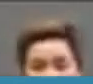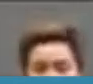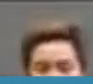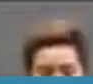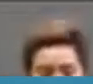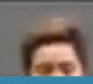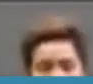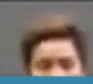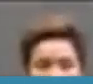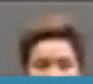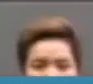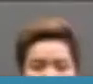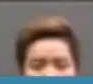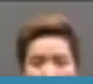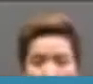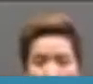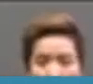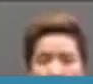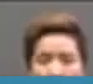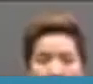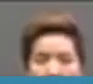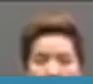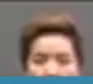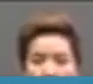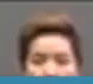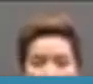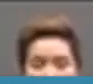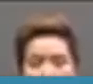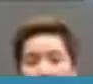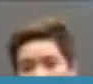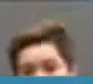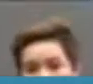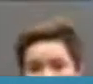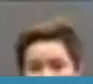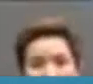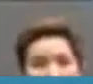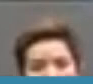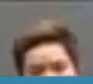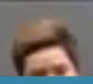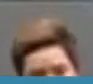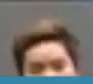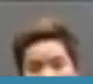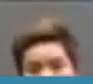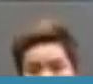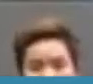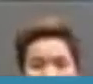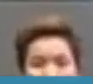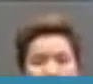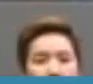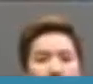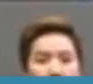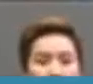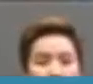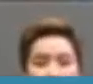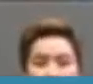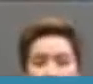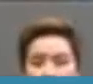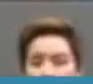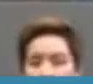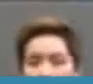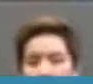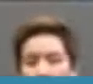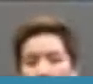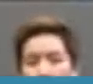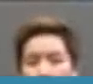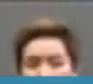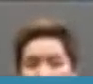ำนวยความสะดวกการเดินทางแก่นักท่องเที่ยวและผู้มาเที่ยวชมงาน พืชสวนโลกก็จะเกิด1พฤศจิกายน2569นะ